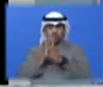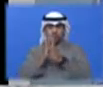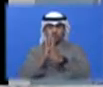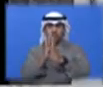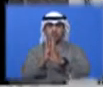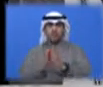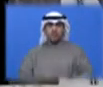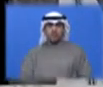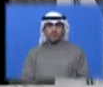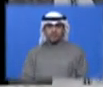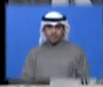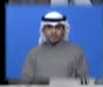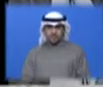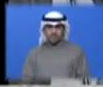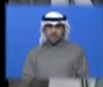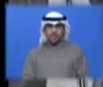للفلسطينيين.